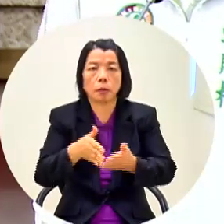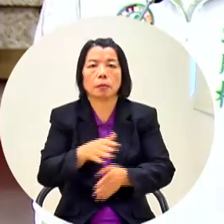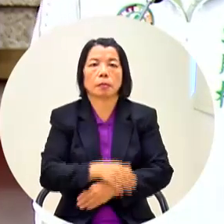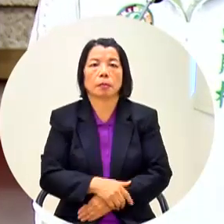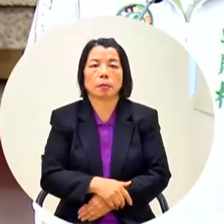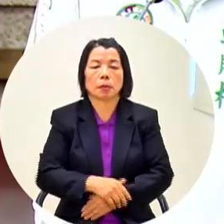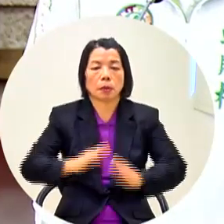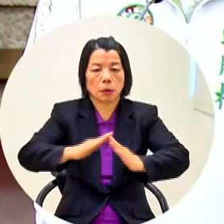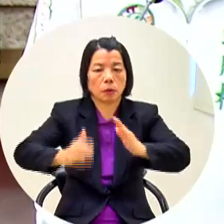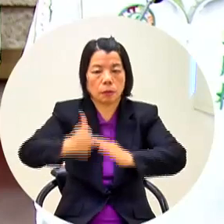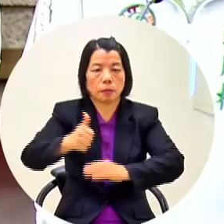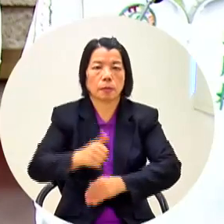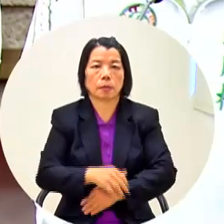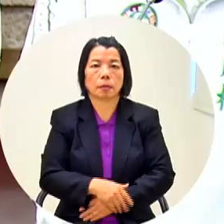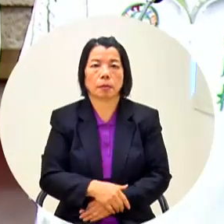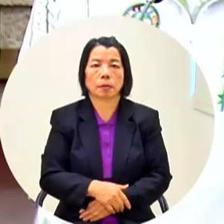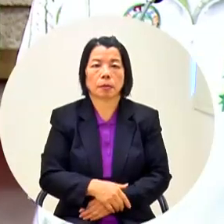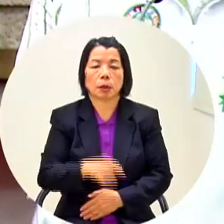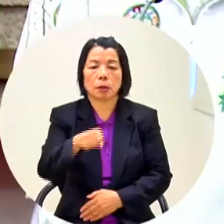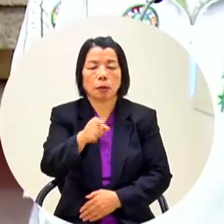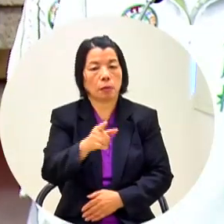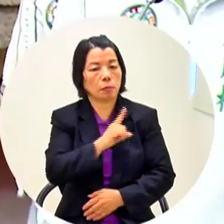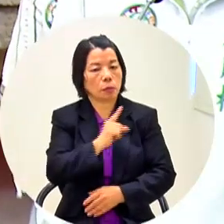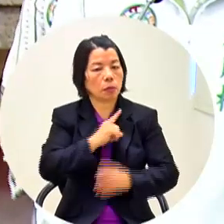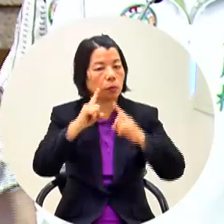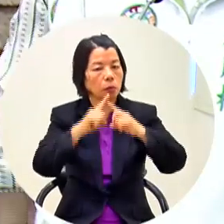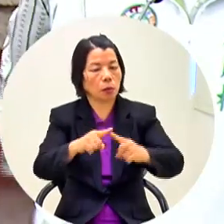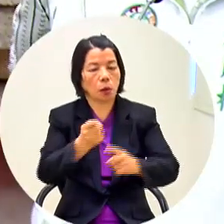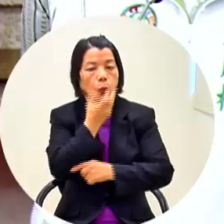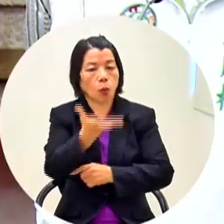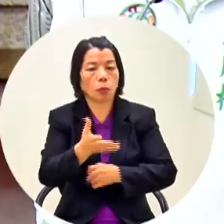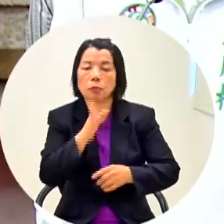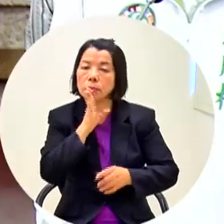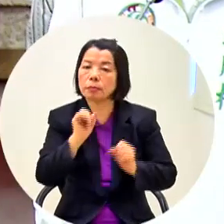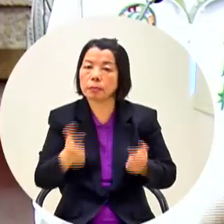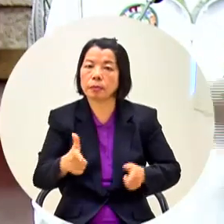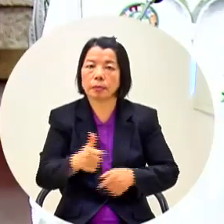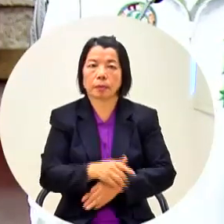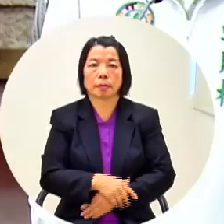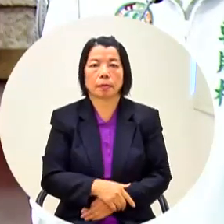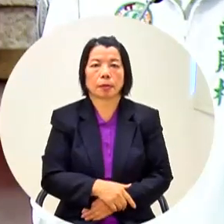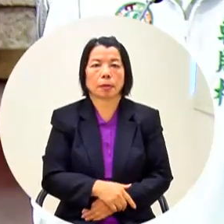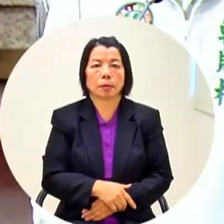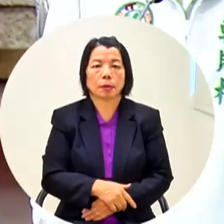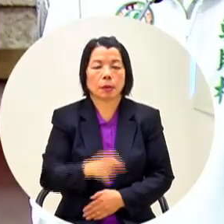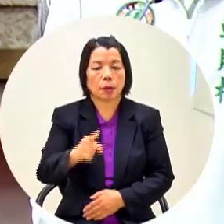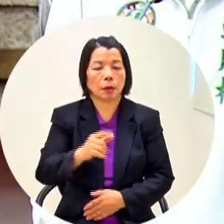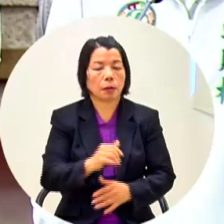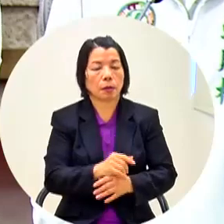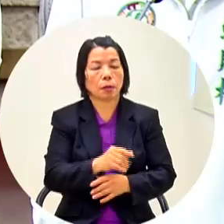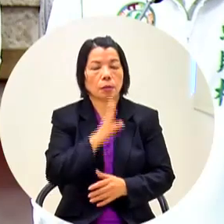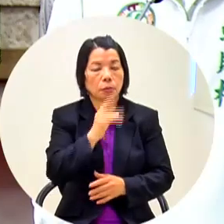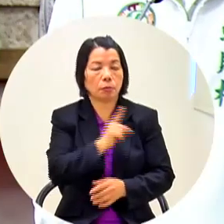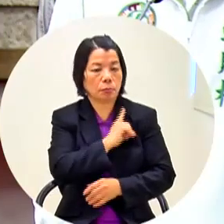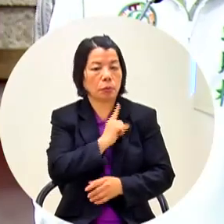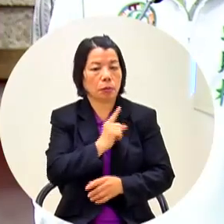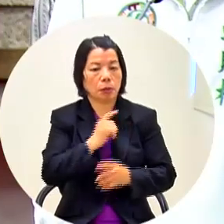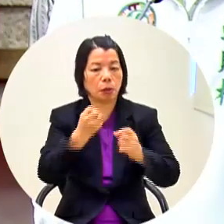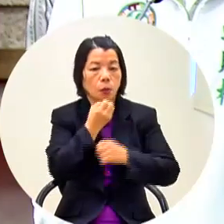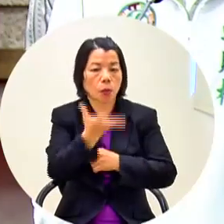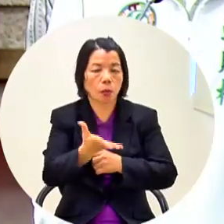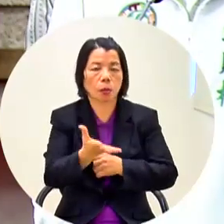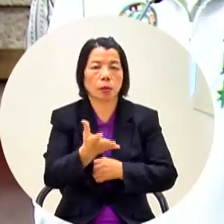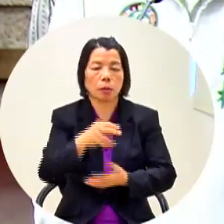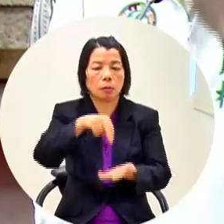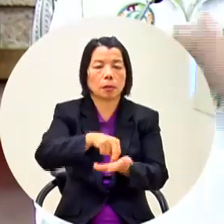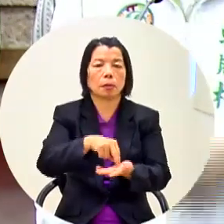长。这些话是你亲口说的，有没有错？请你答复，是你说的。 请市长答复。 你就站着了啦，